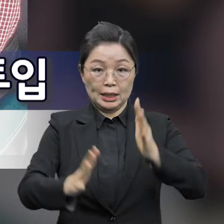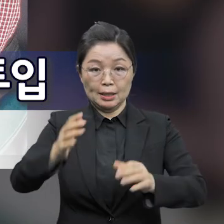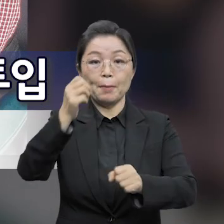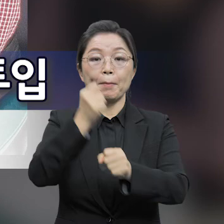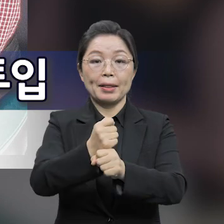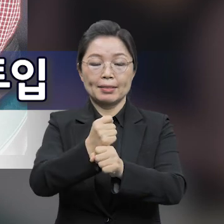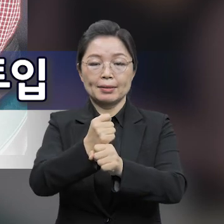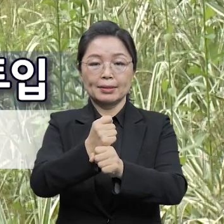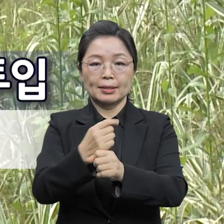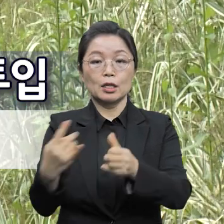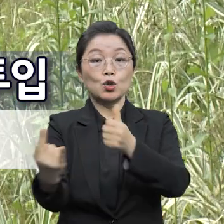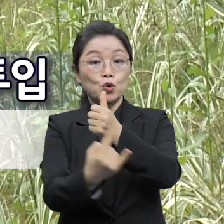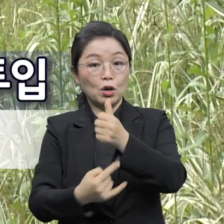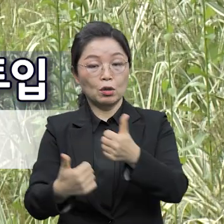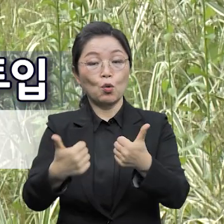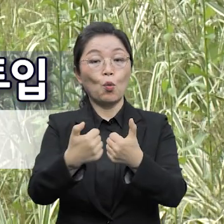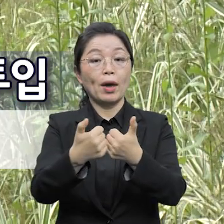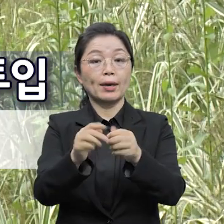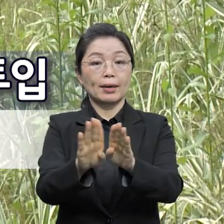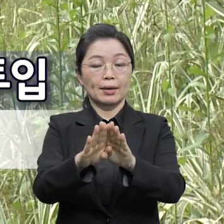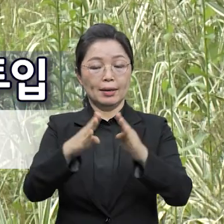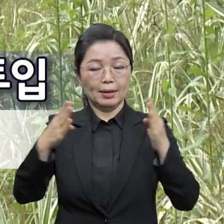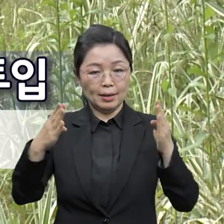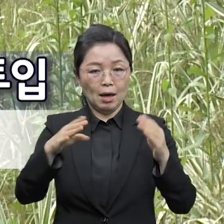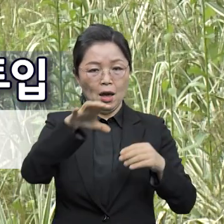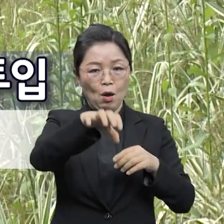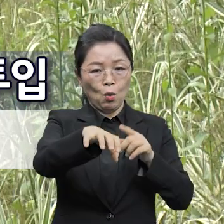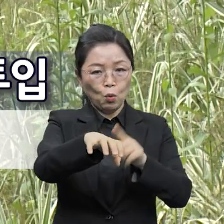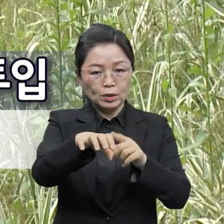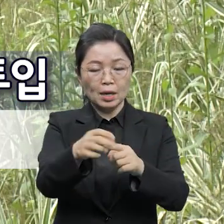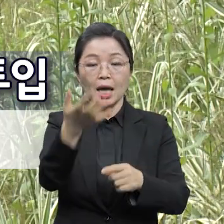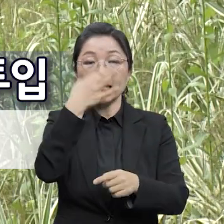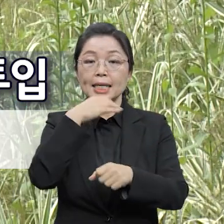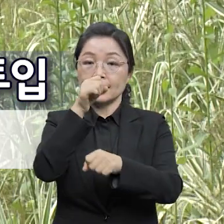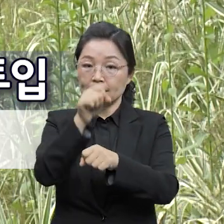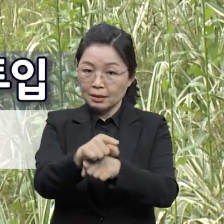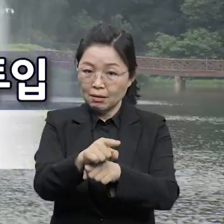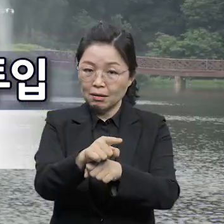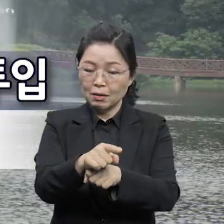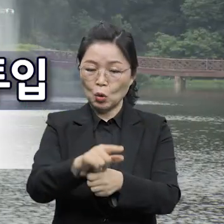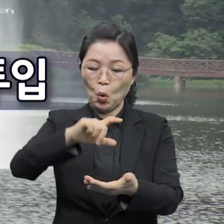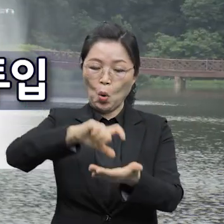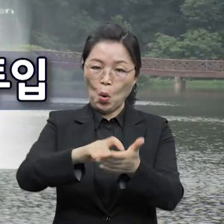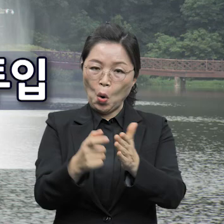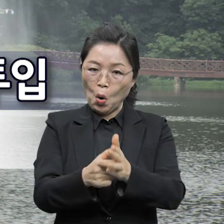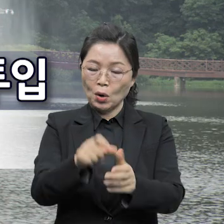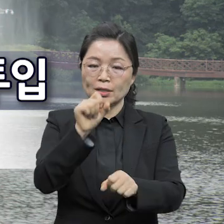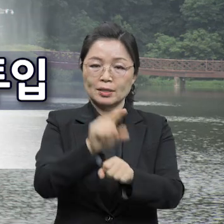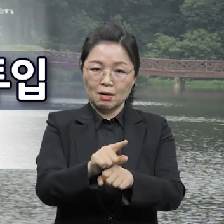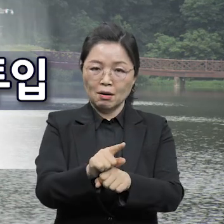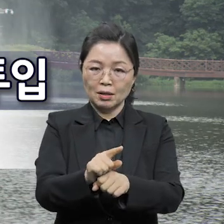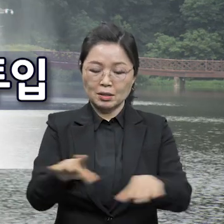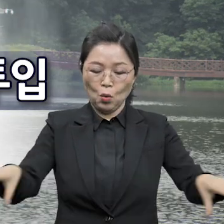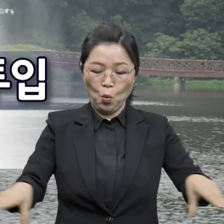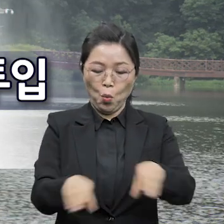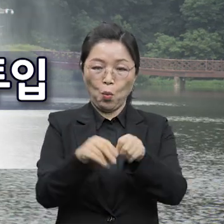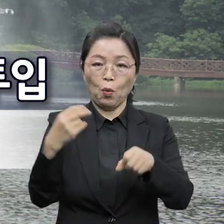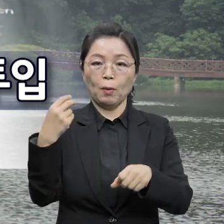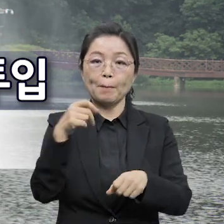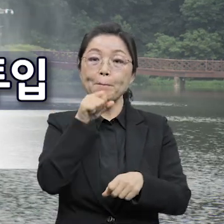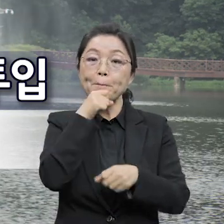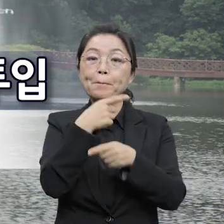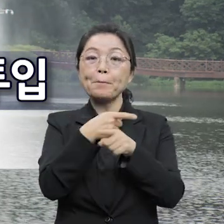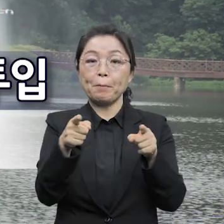조성 관리소 위원회 페이를 여러 대상지 * 녹화 사업에 효과와 사업규모 의 적정성 등을 종합 평가해